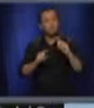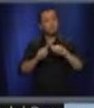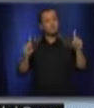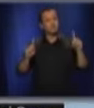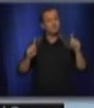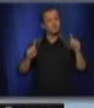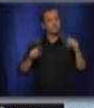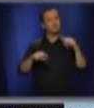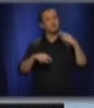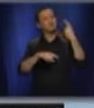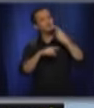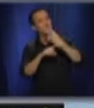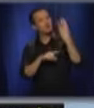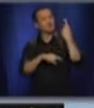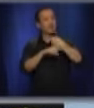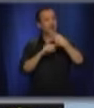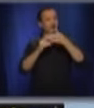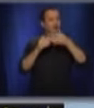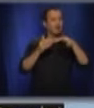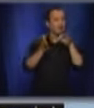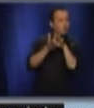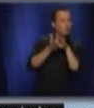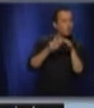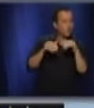cette tendance. À votre bonne question, je dirais,